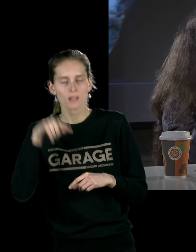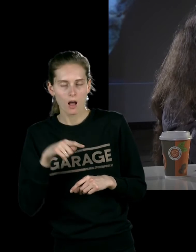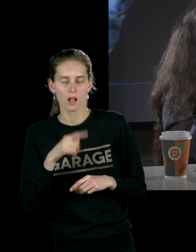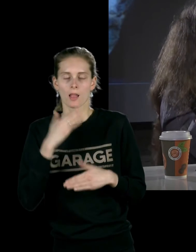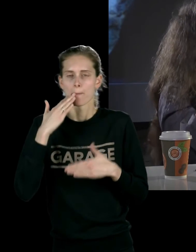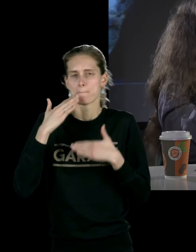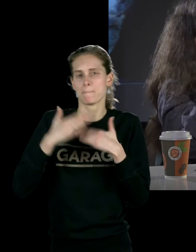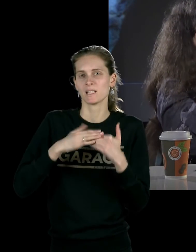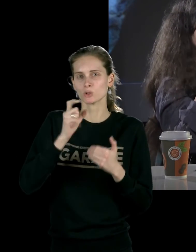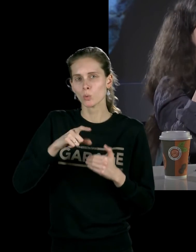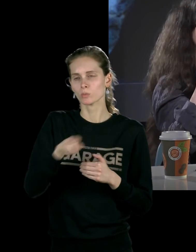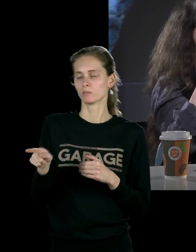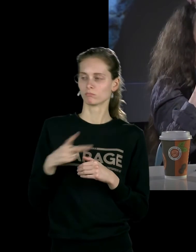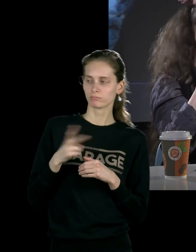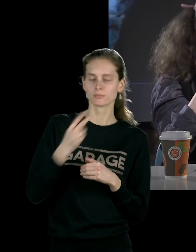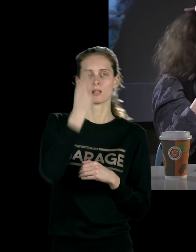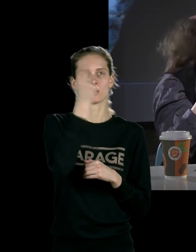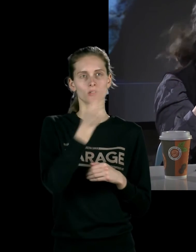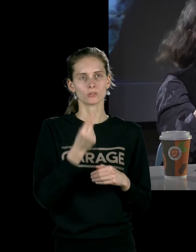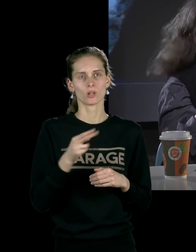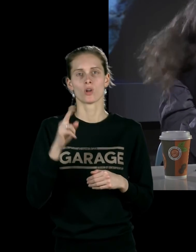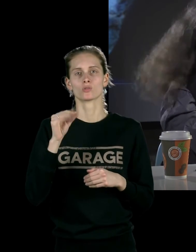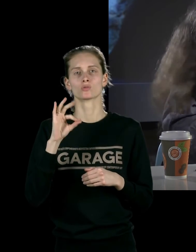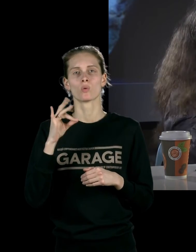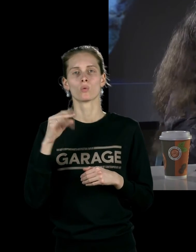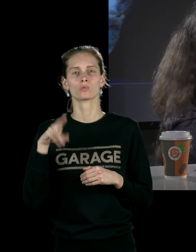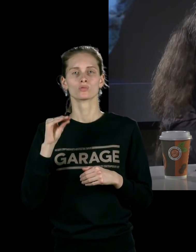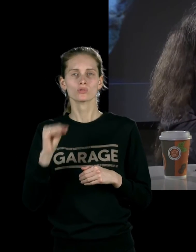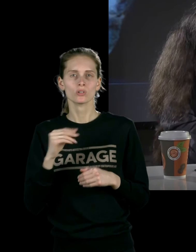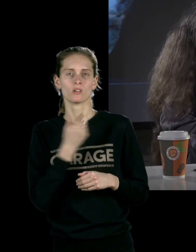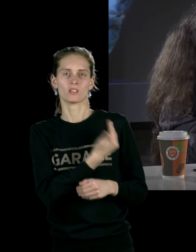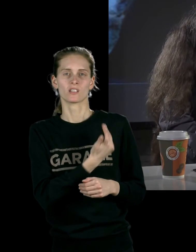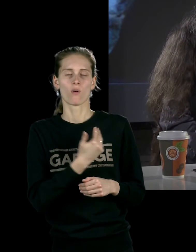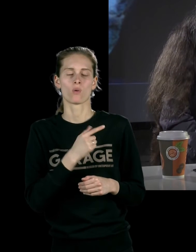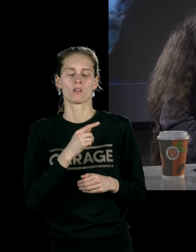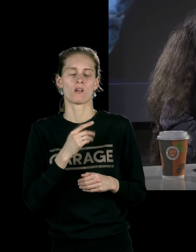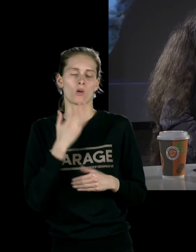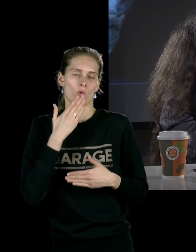из постоянных его героев – это Джордж Джайер, его партнер, любимый человек,